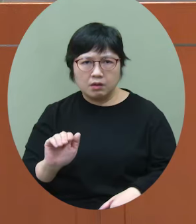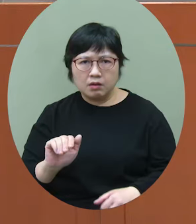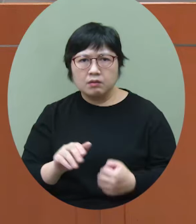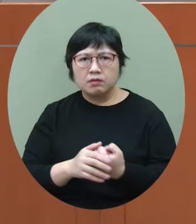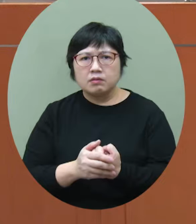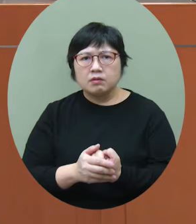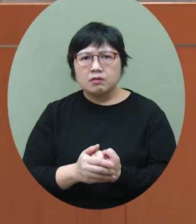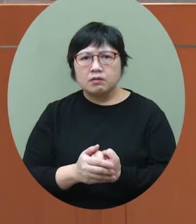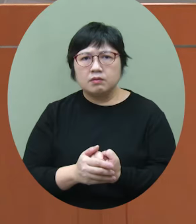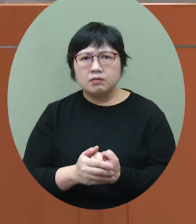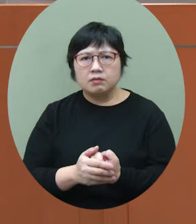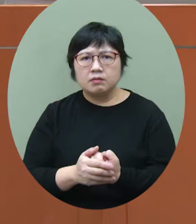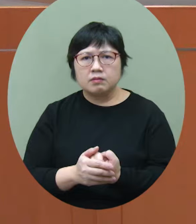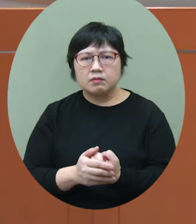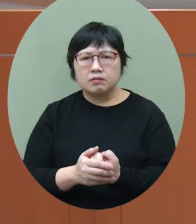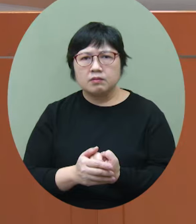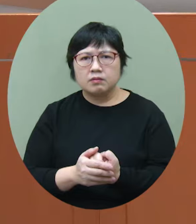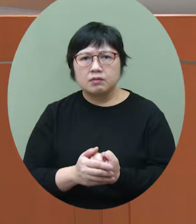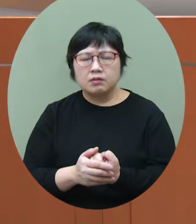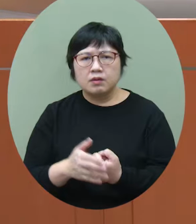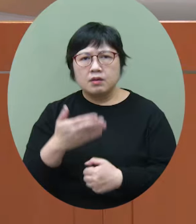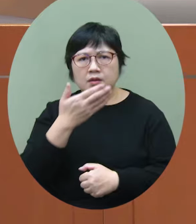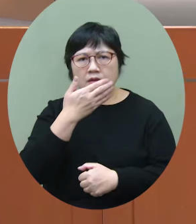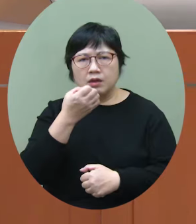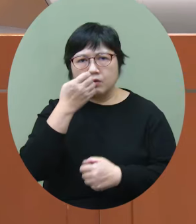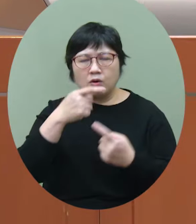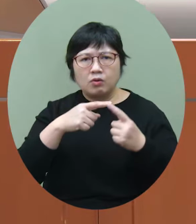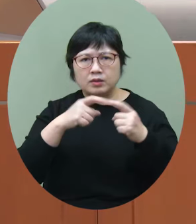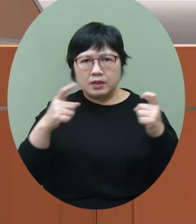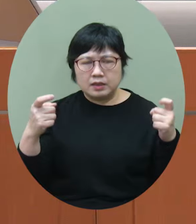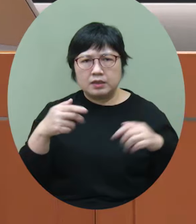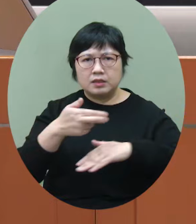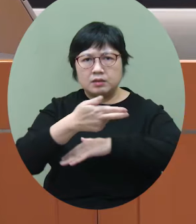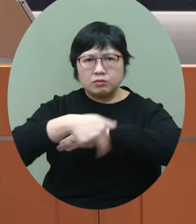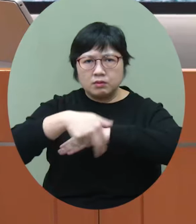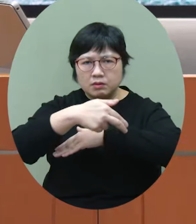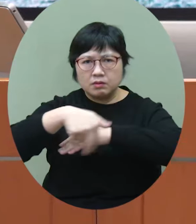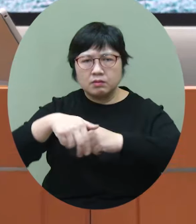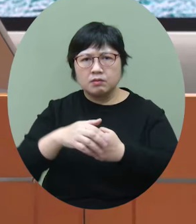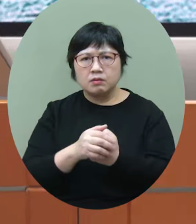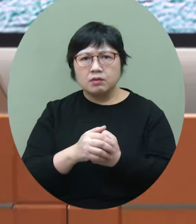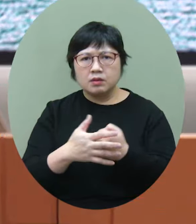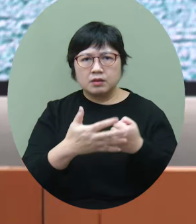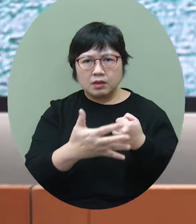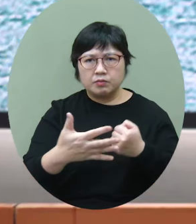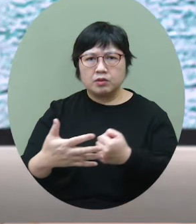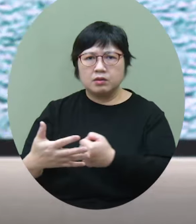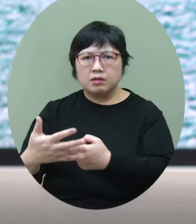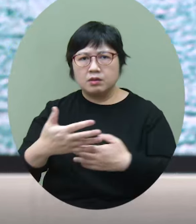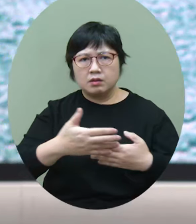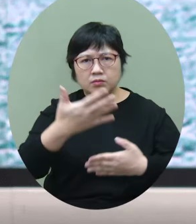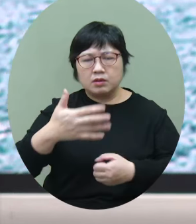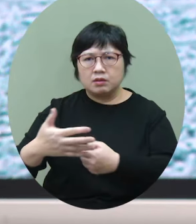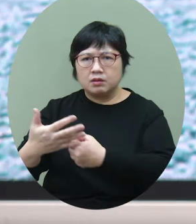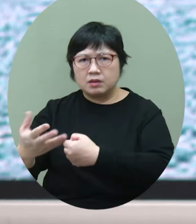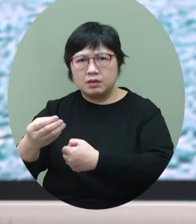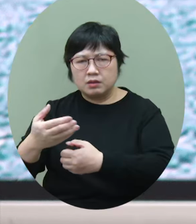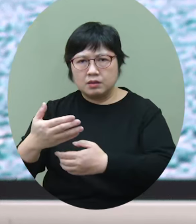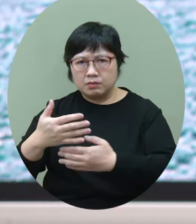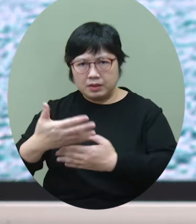就我諗麗港城嘅設計就即係。 第五座和第七座我估都是差不多